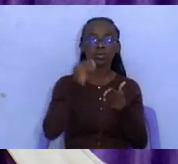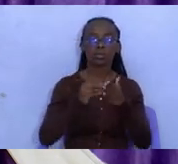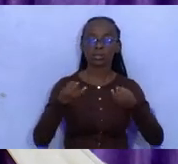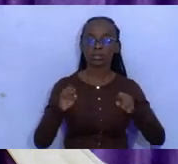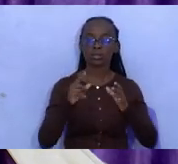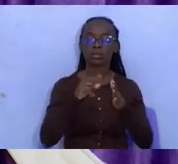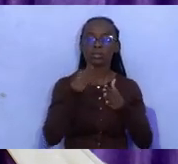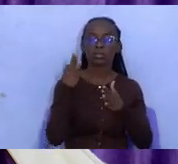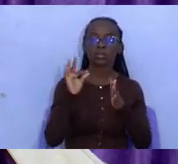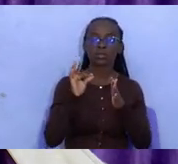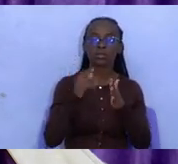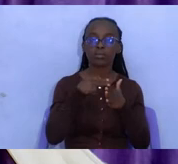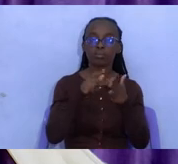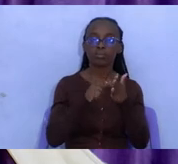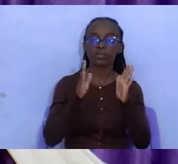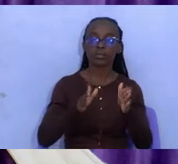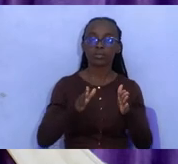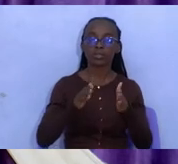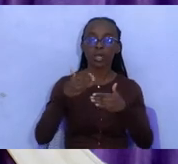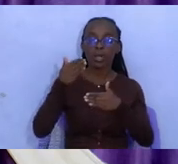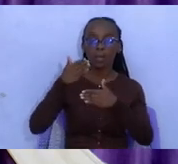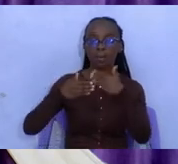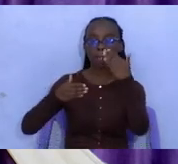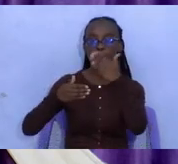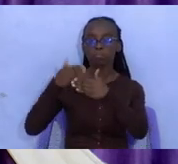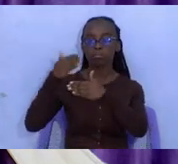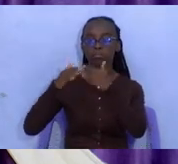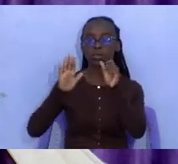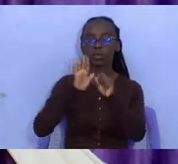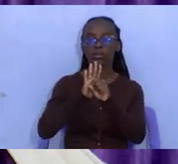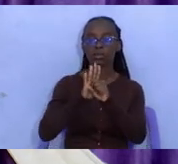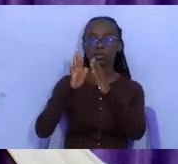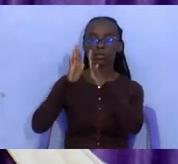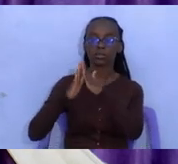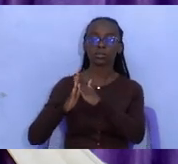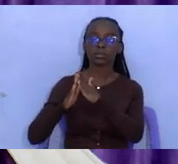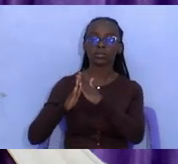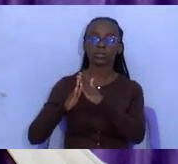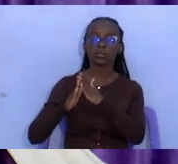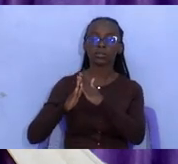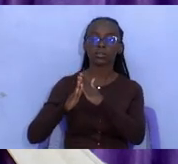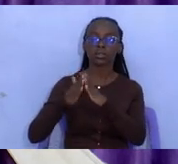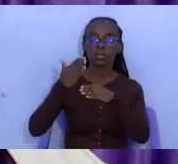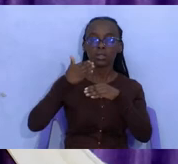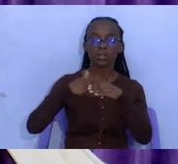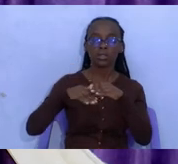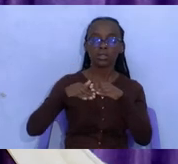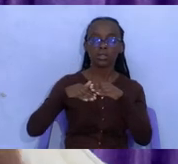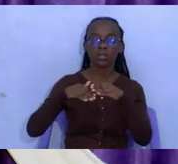kwamba alijenga mijengo. Alijenga kwa inji tambarare, akajenga in the